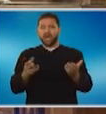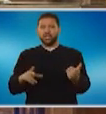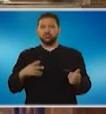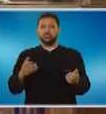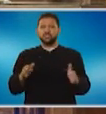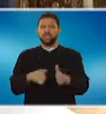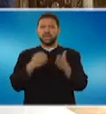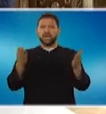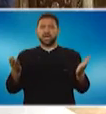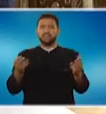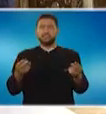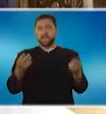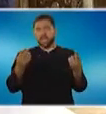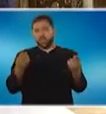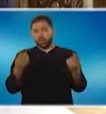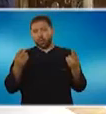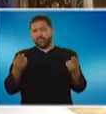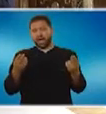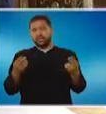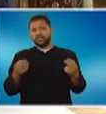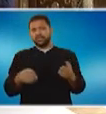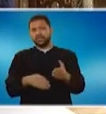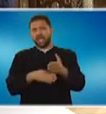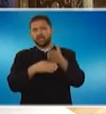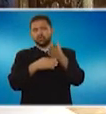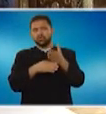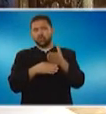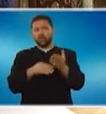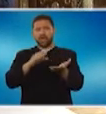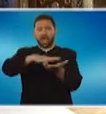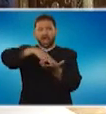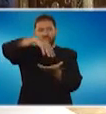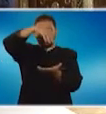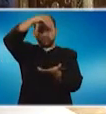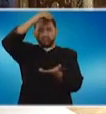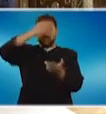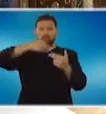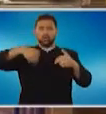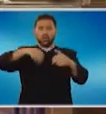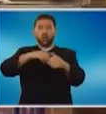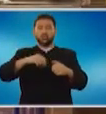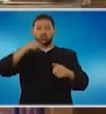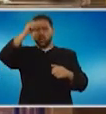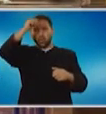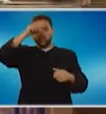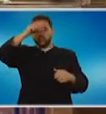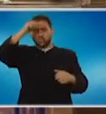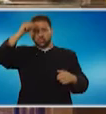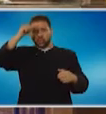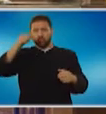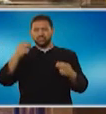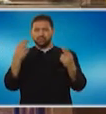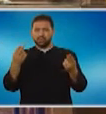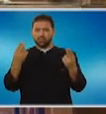cărțile fundamentale, formative ale spiritualității noastre ortodoxe și mai cu seamă